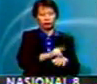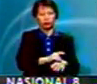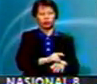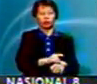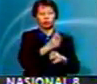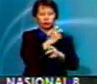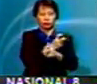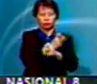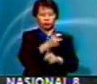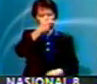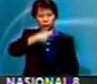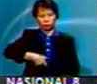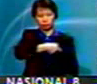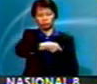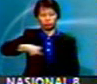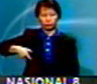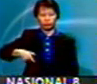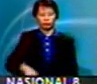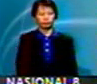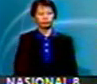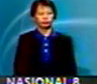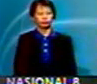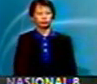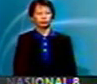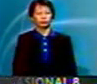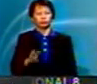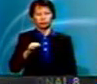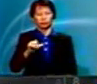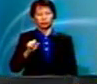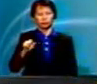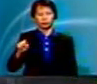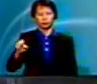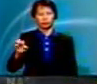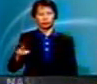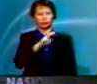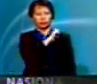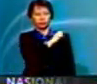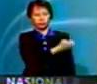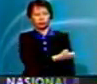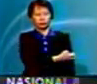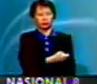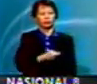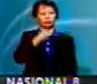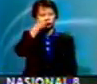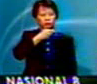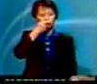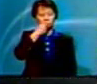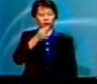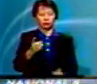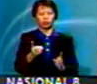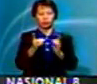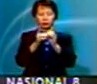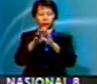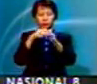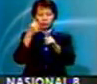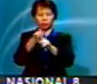Geneva, Switzerland. Dua pegawai eksekutif Mazes Energy Sdn Bhd, Datuk Seri Haji Suhaimi Abdul Rahman, bertemu dengan